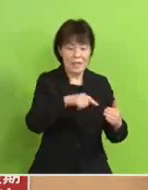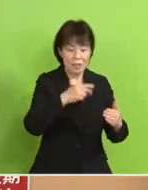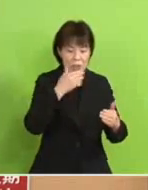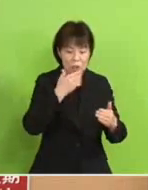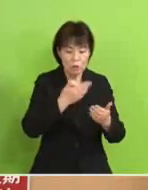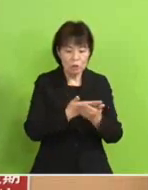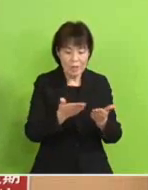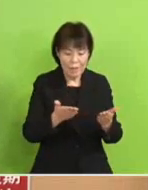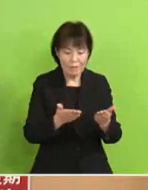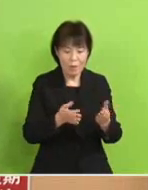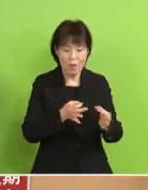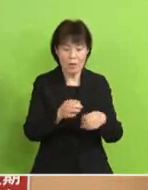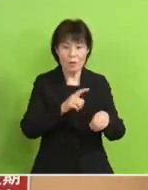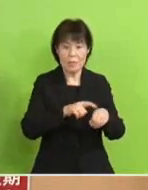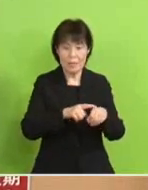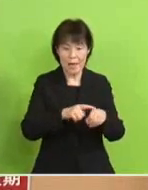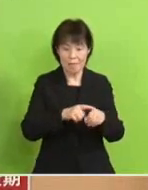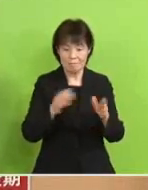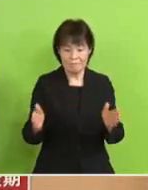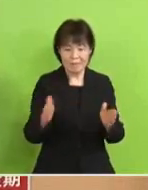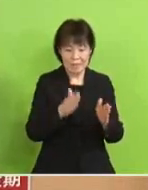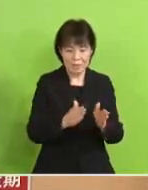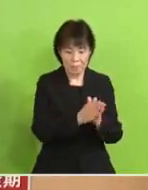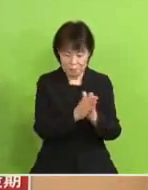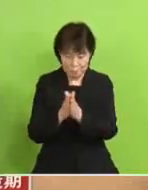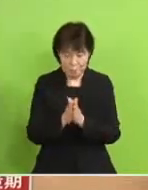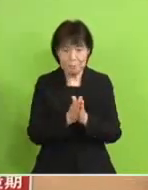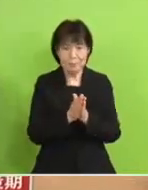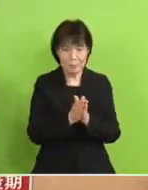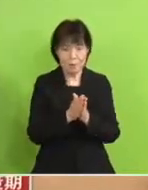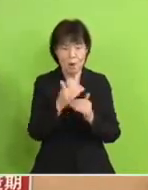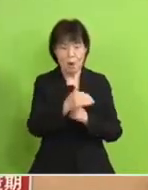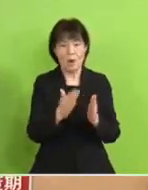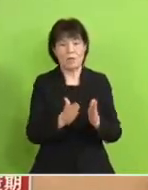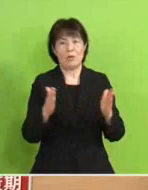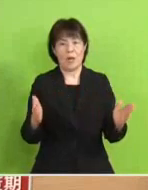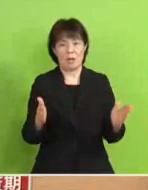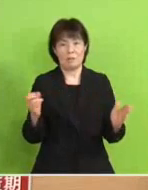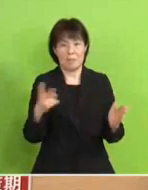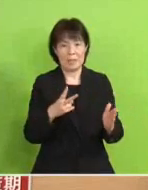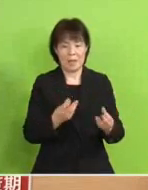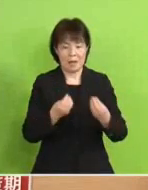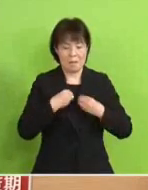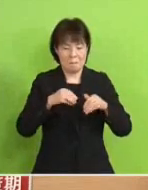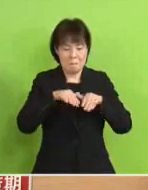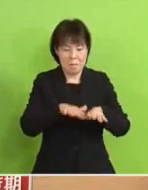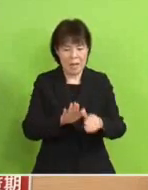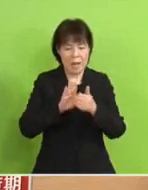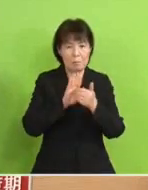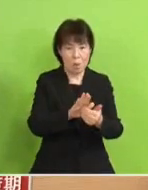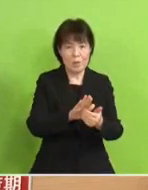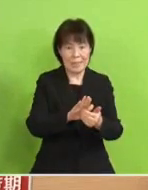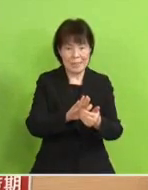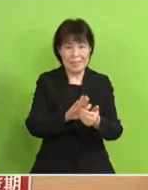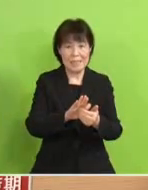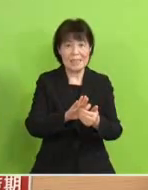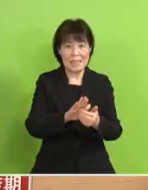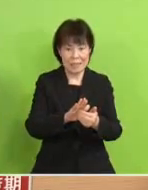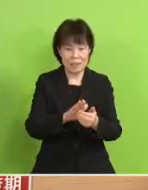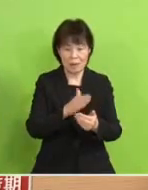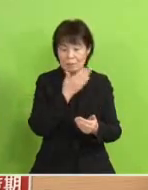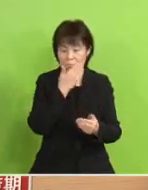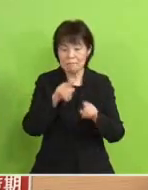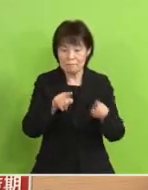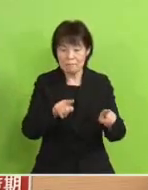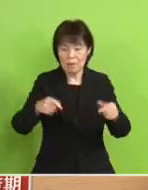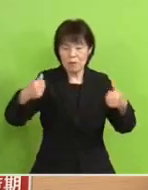飲食店の営業時間短縮要請を拡充するなど、まん延防止等重点措置と同等の